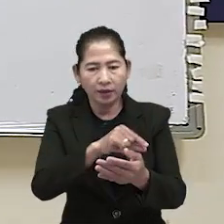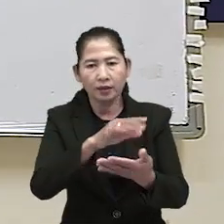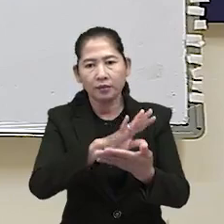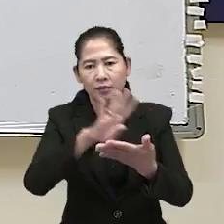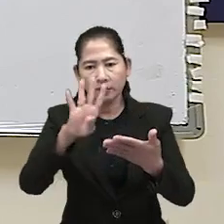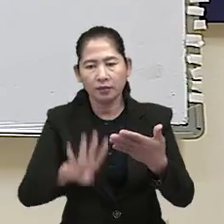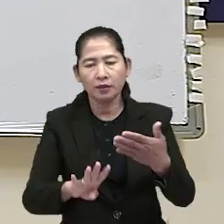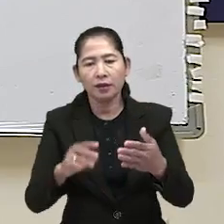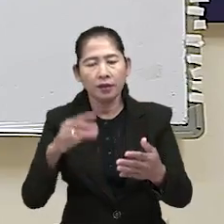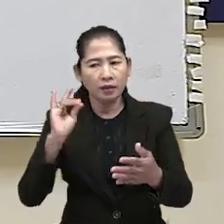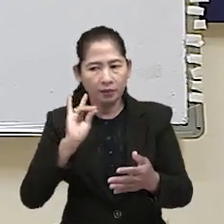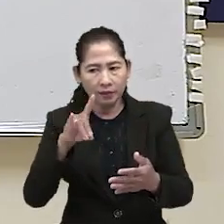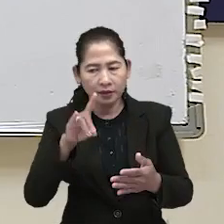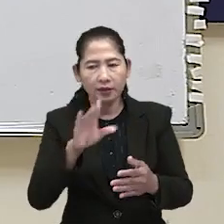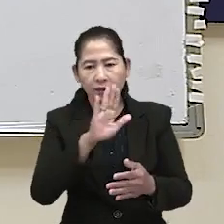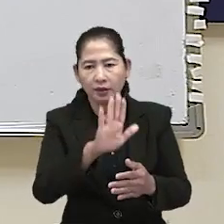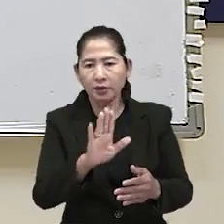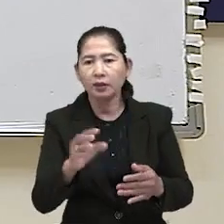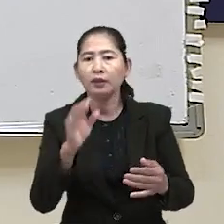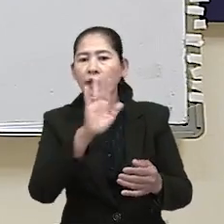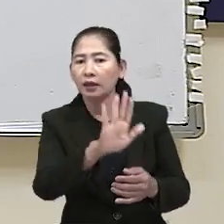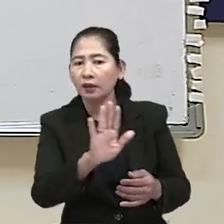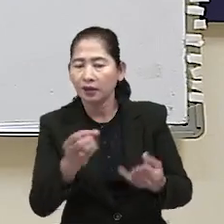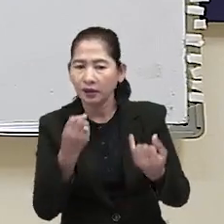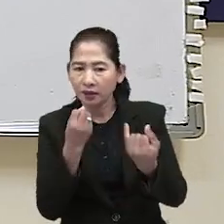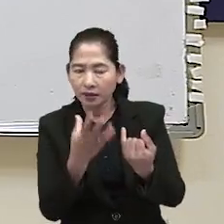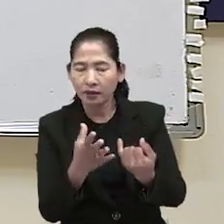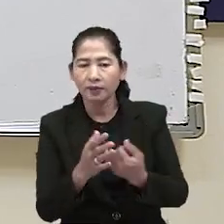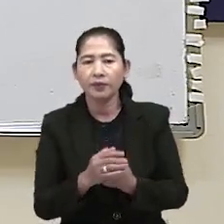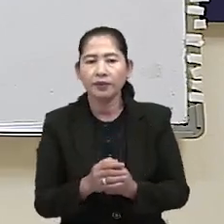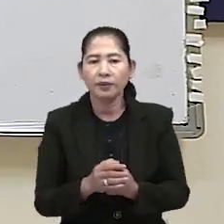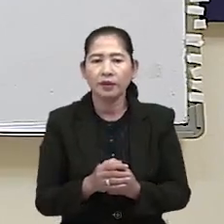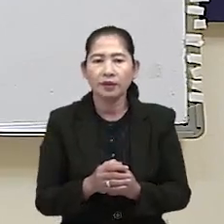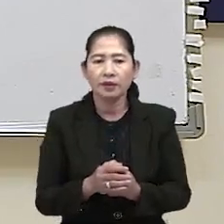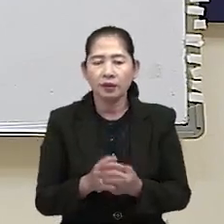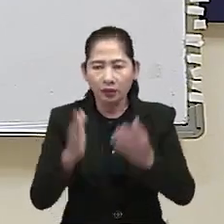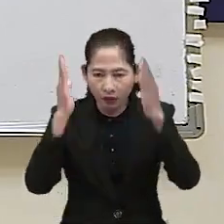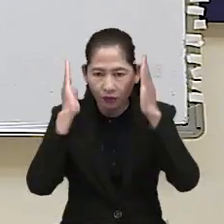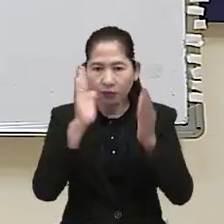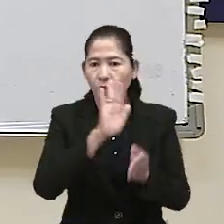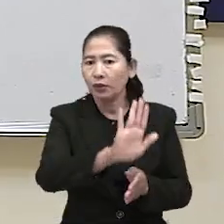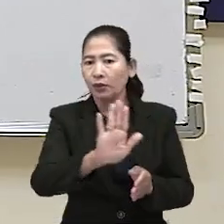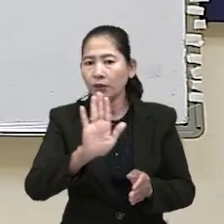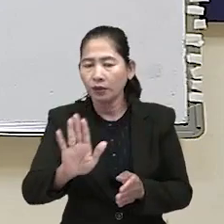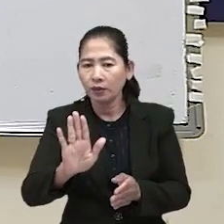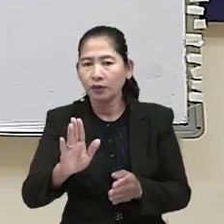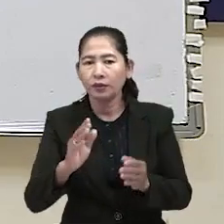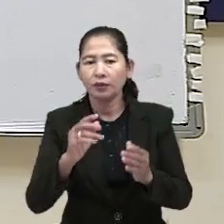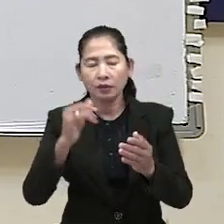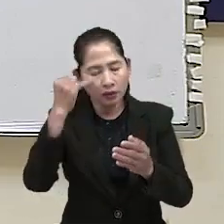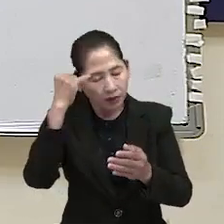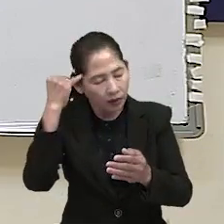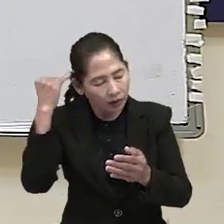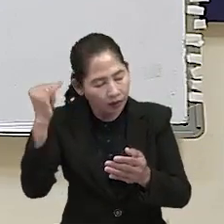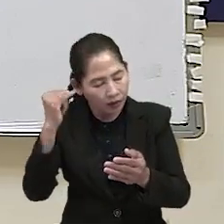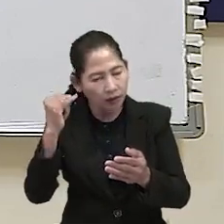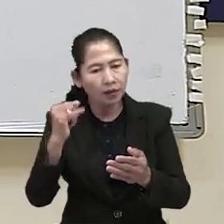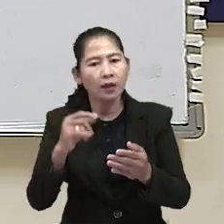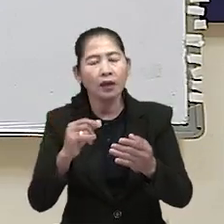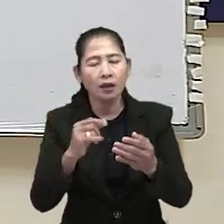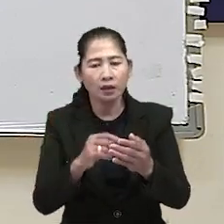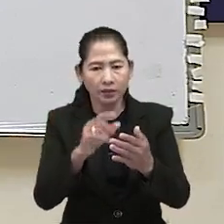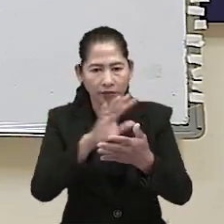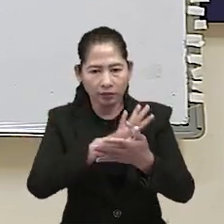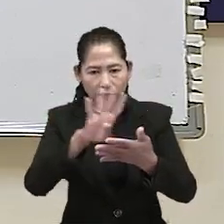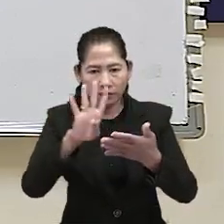nà mùi để con chỉnh chầm. Mặt đoàn tiết con. Cho con tay cầm nạp bọt cả tệ